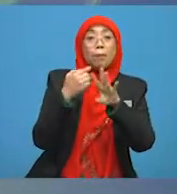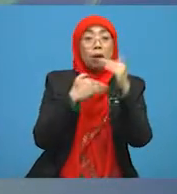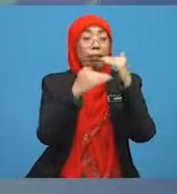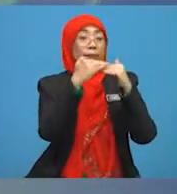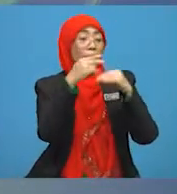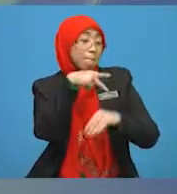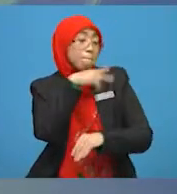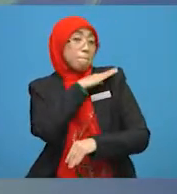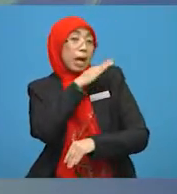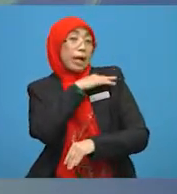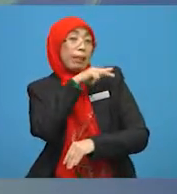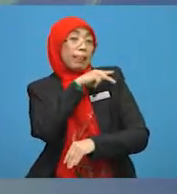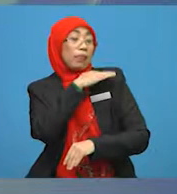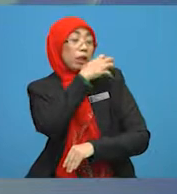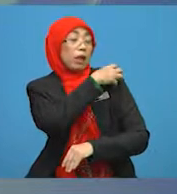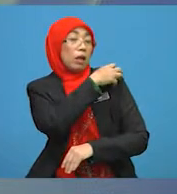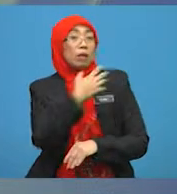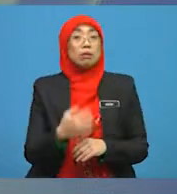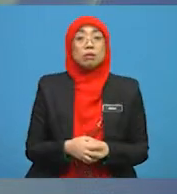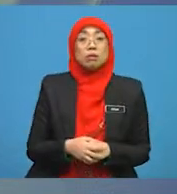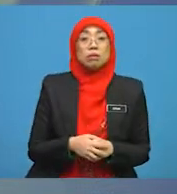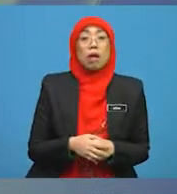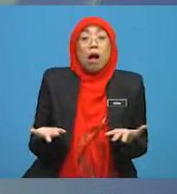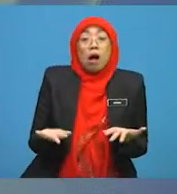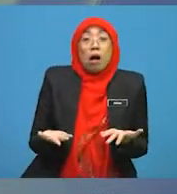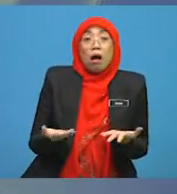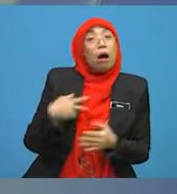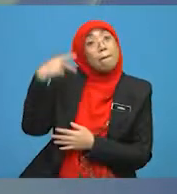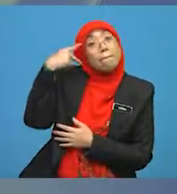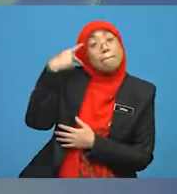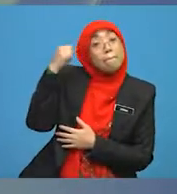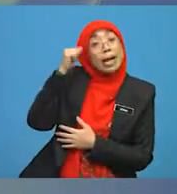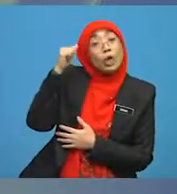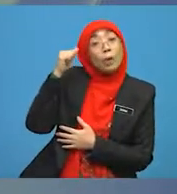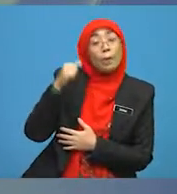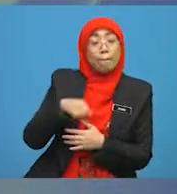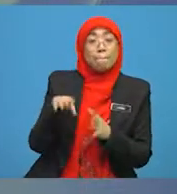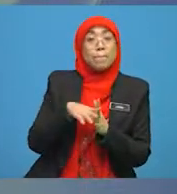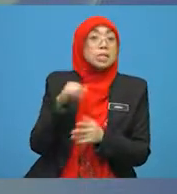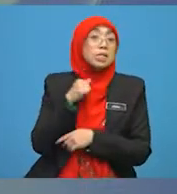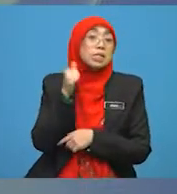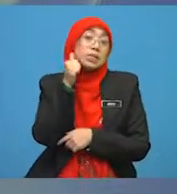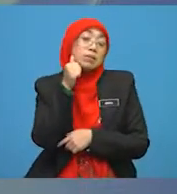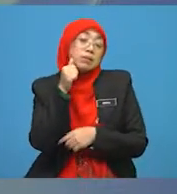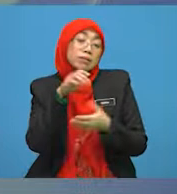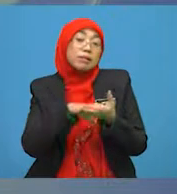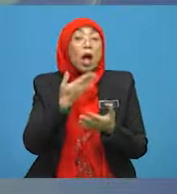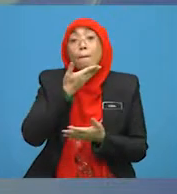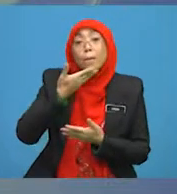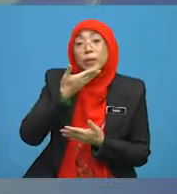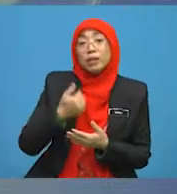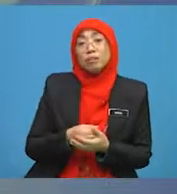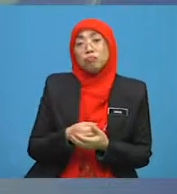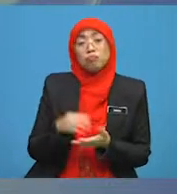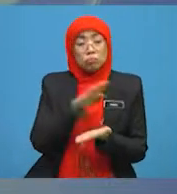atau kedudukan yang kedua. Contoh penggunaannya di dalam ayat ialah Pak Ayub beristeri muda.